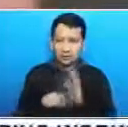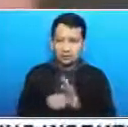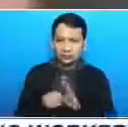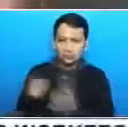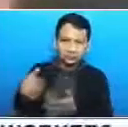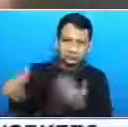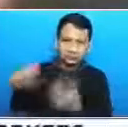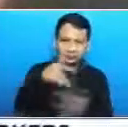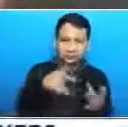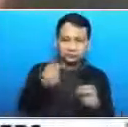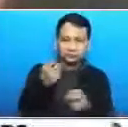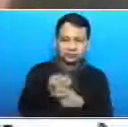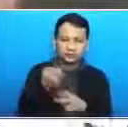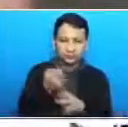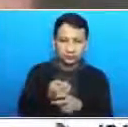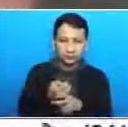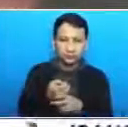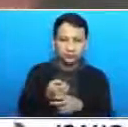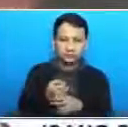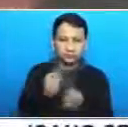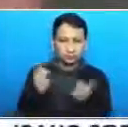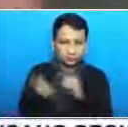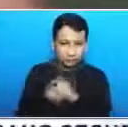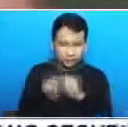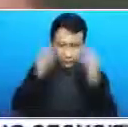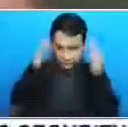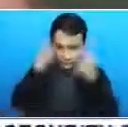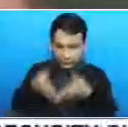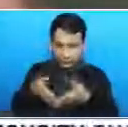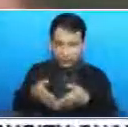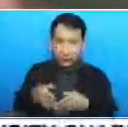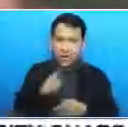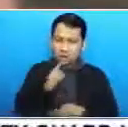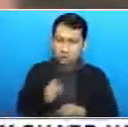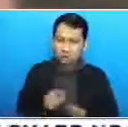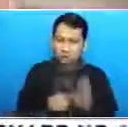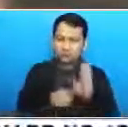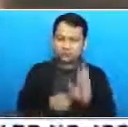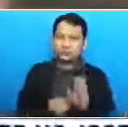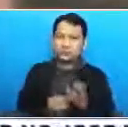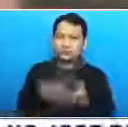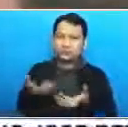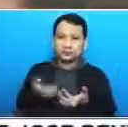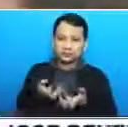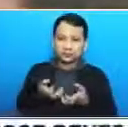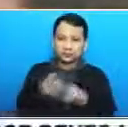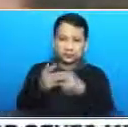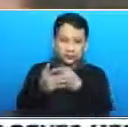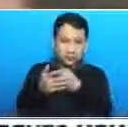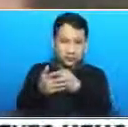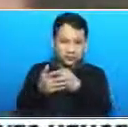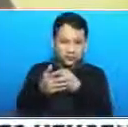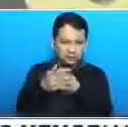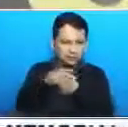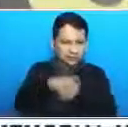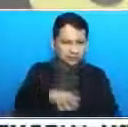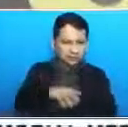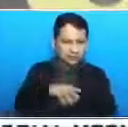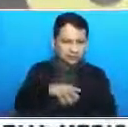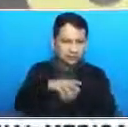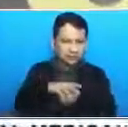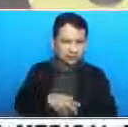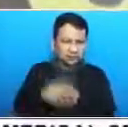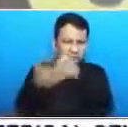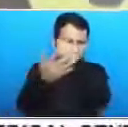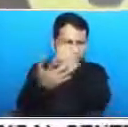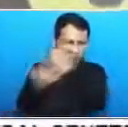ay kailangan bantayan ko ang sarili ko, yung stress level mo ay medyo mataas at yung anxiety level mo ay tumataas. Inaalam